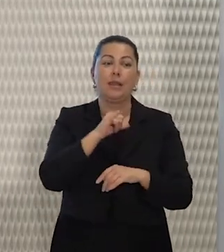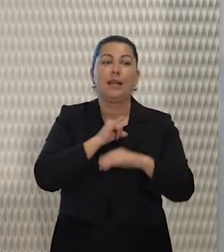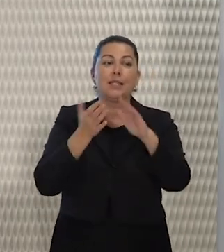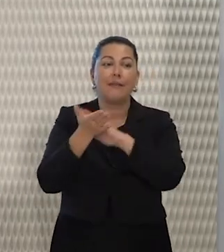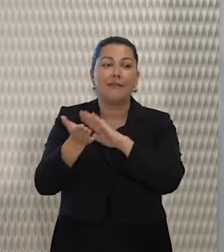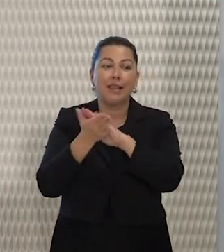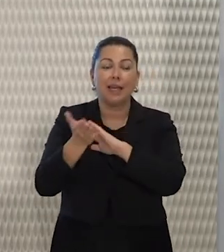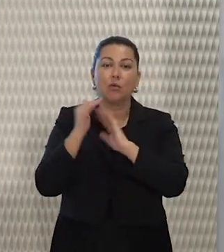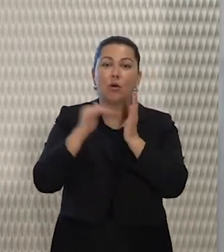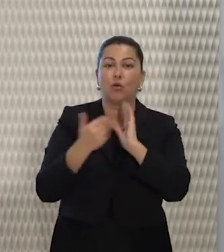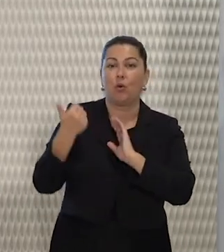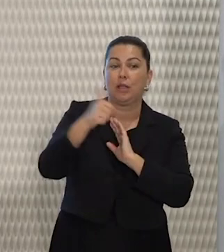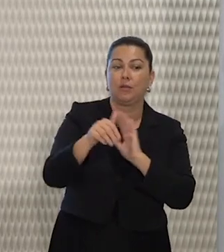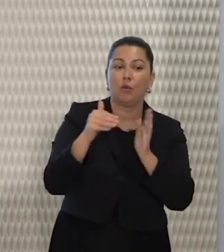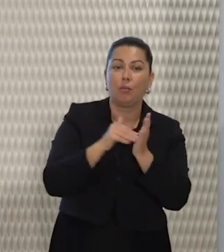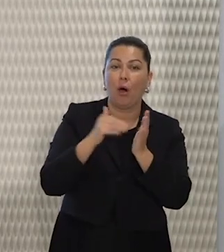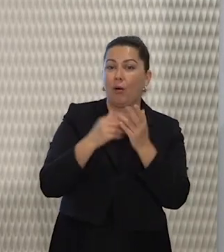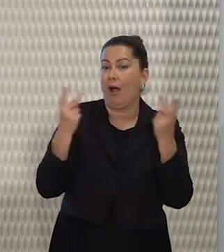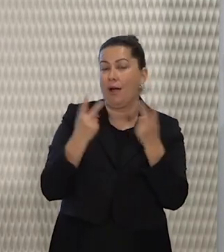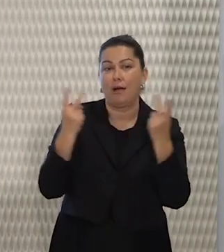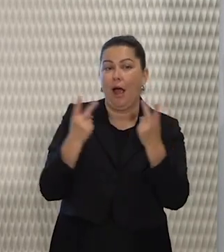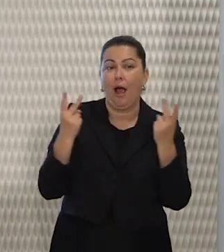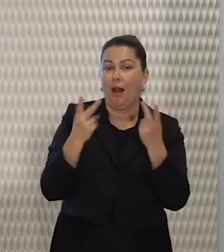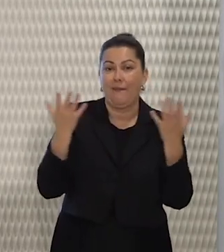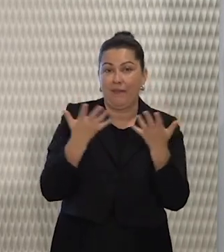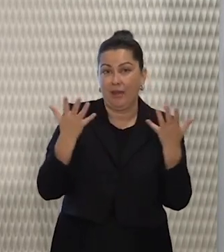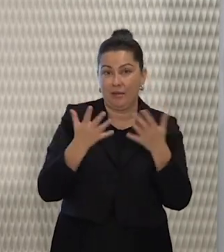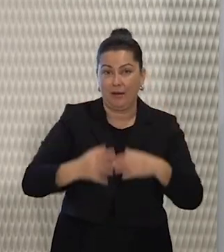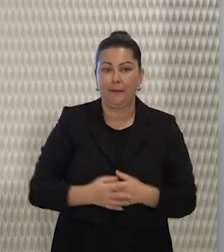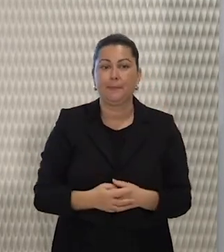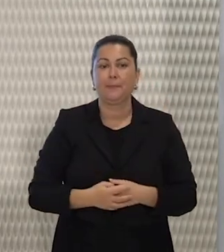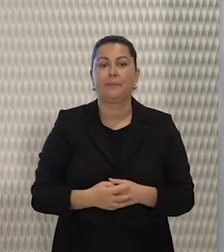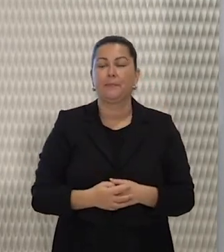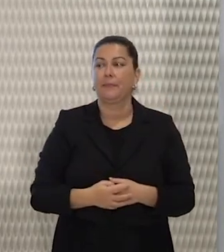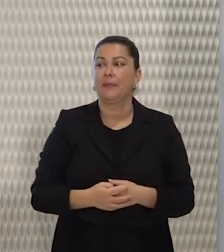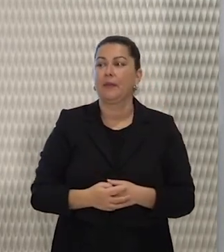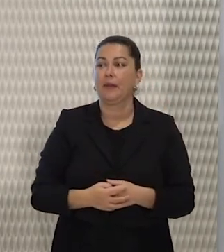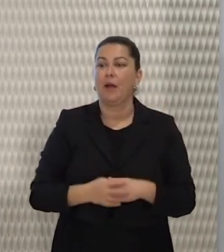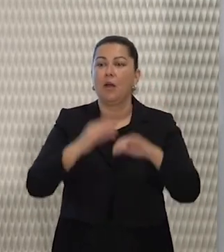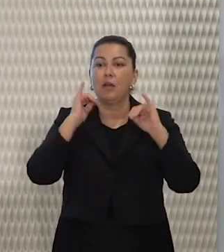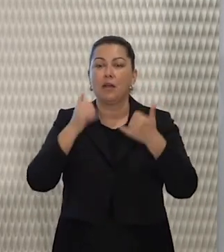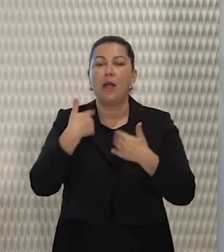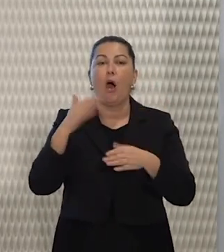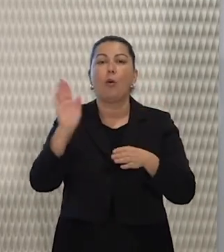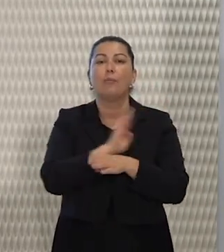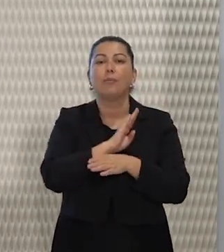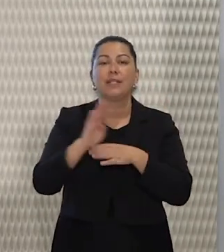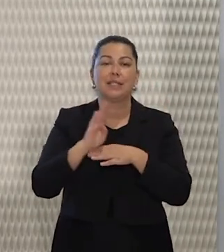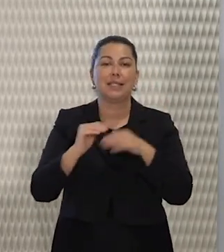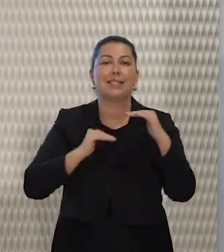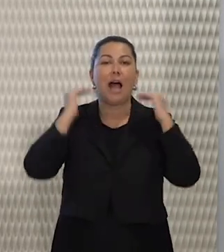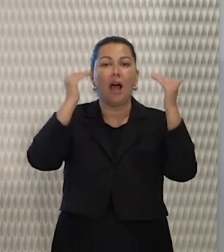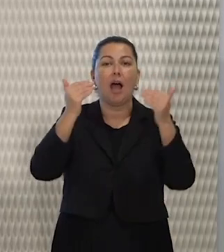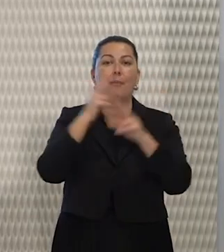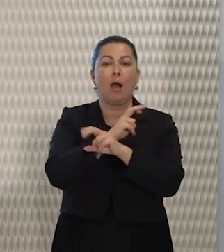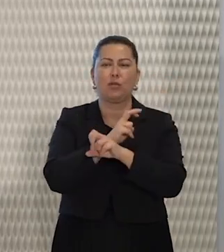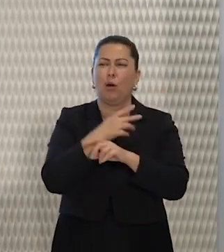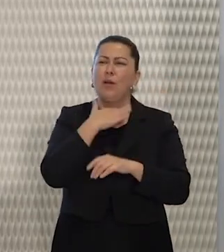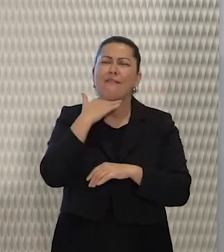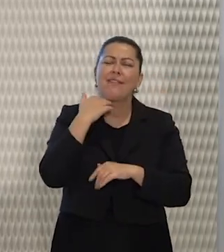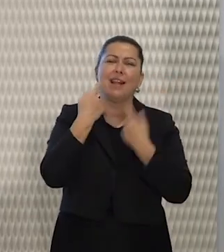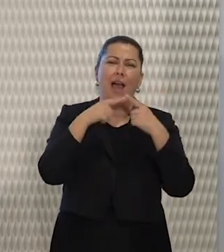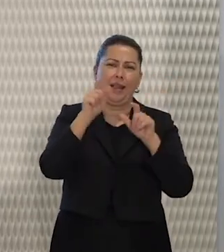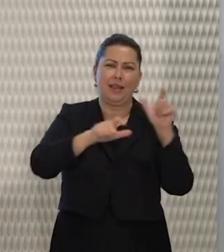Interessensvertretungen, die man auch dazu braucht, egal jetzt welche, eine Bisa-Pasta Upper Austria und viele andere, ich hoffe, ich habe niemand vergessen,